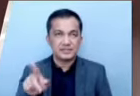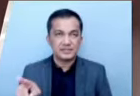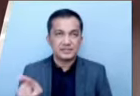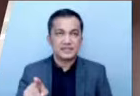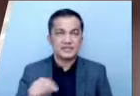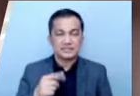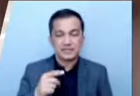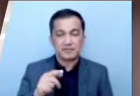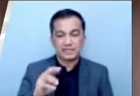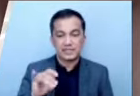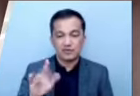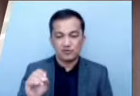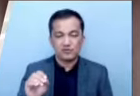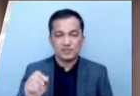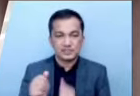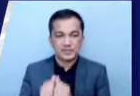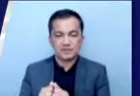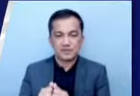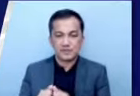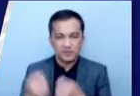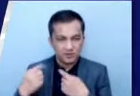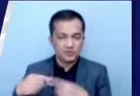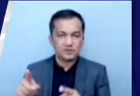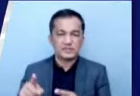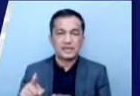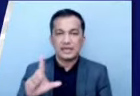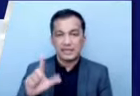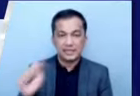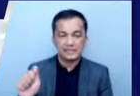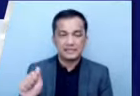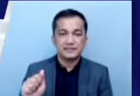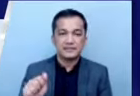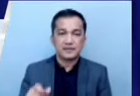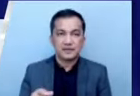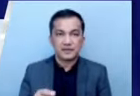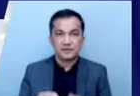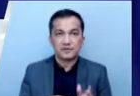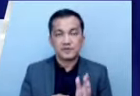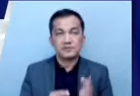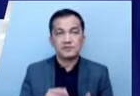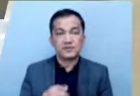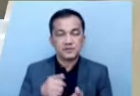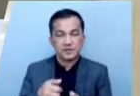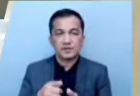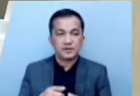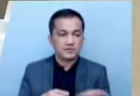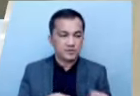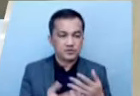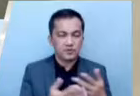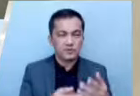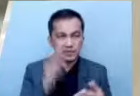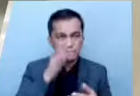na kasama niya rin all the way sa LA. Isa naman sa presenter ang may dugong Pinoy na si Sawiri.